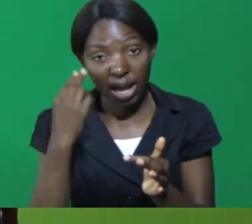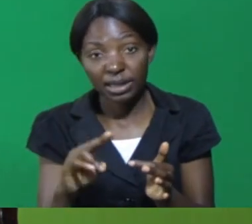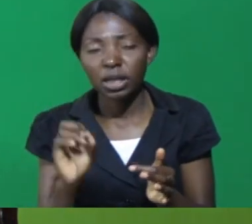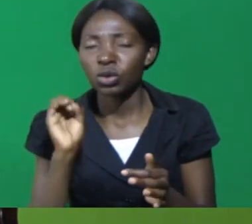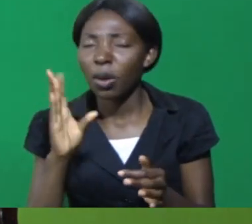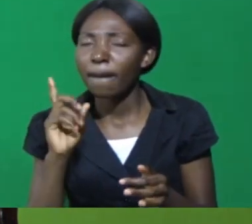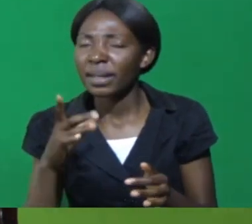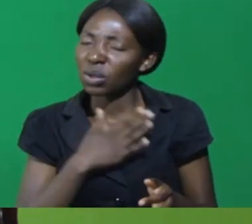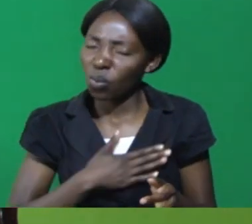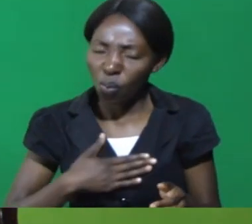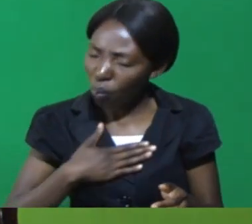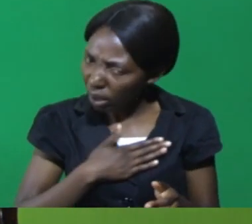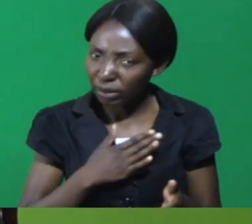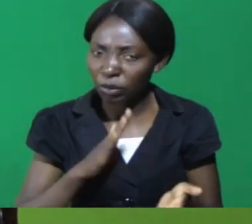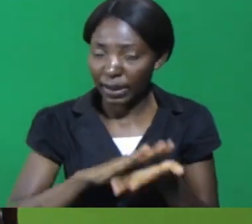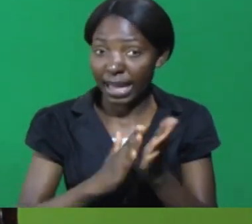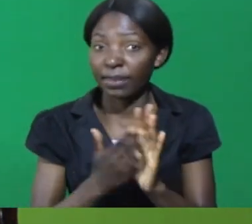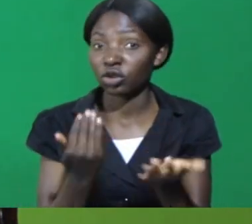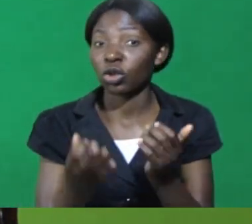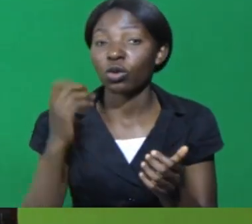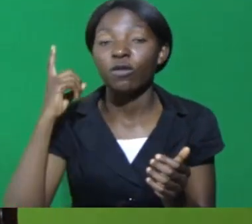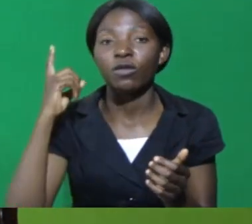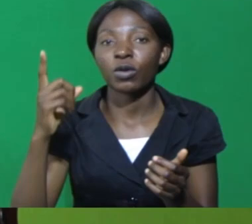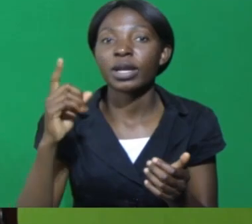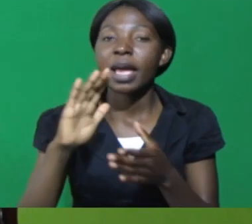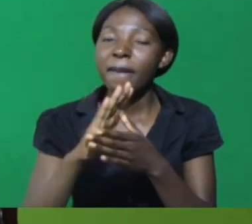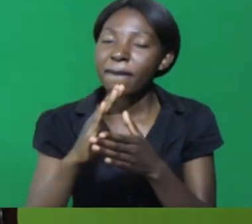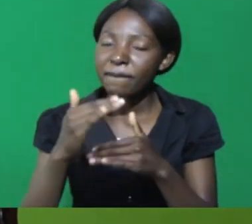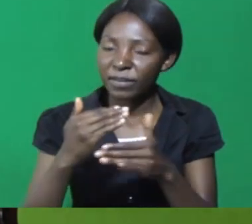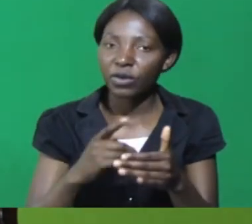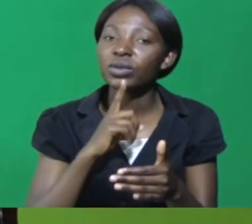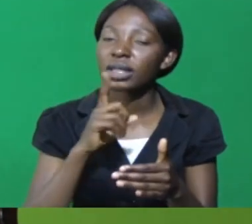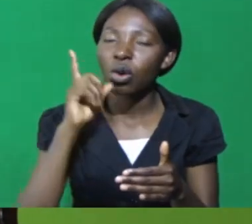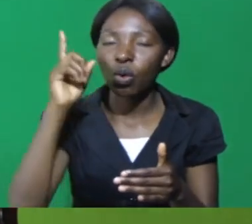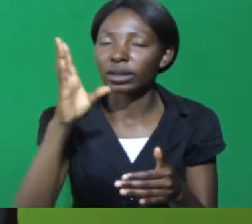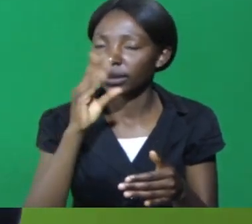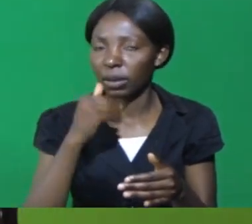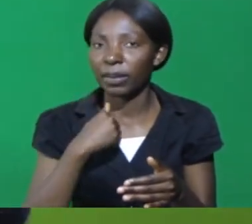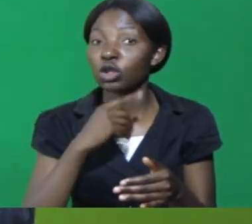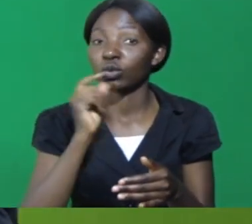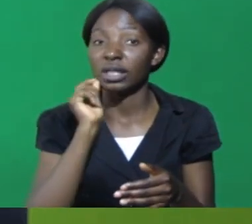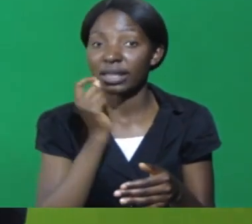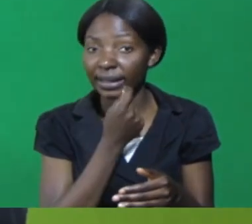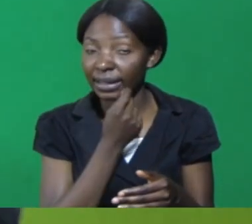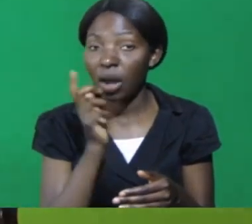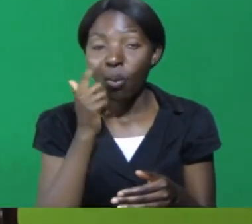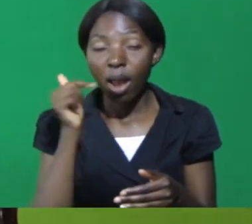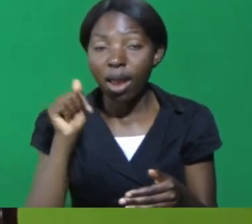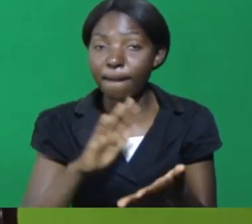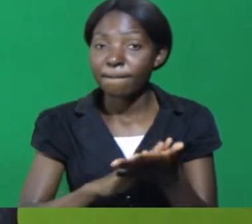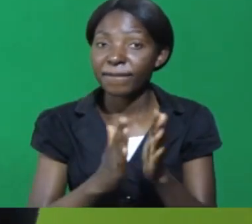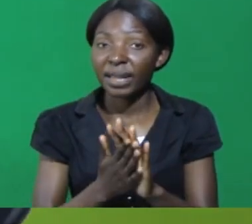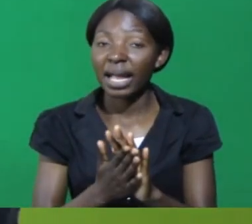shungu dzekuda kuve mwana waMwari. Exactly. Usati wati Mwari ndiudzei zvakavanzika zvenyu. Then kana mwana waMwari wakurarama